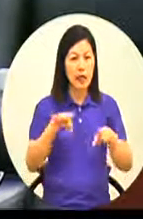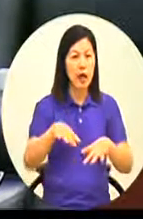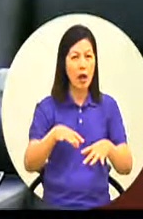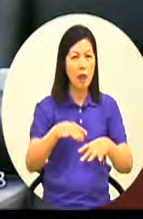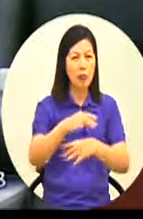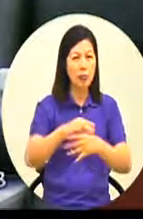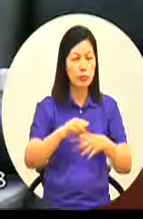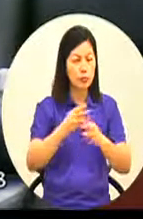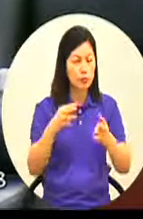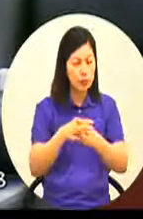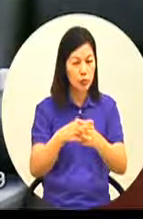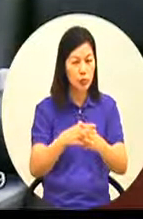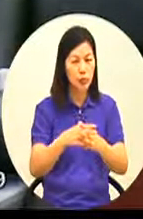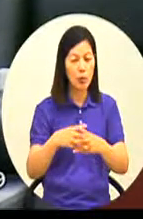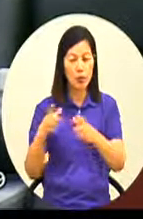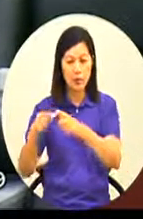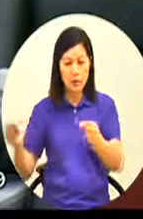本的八王子哦。